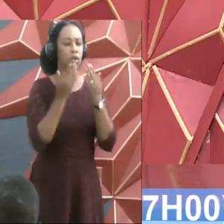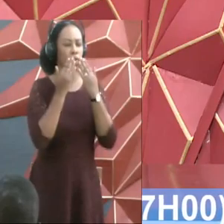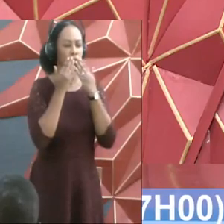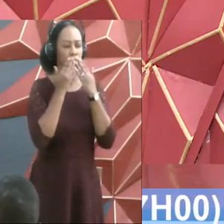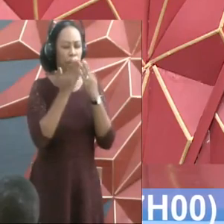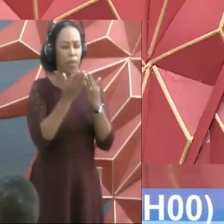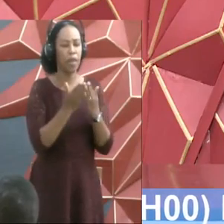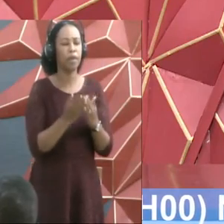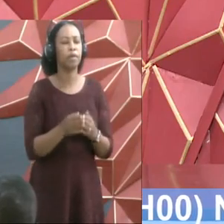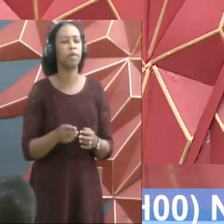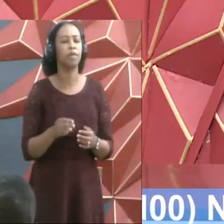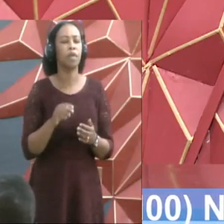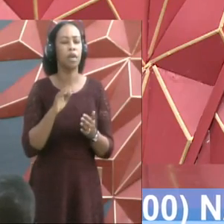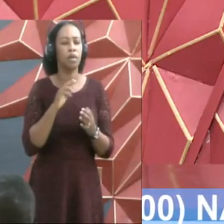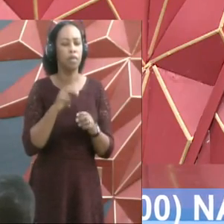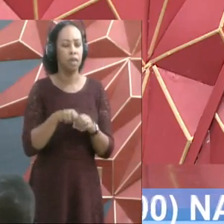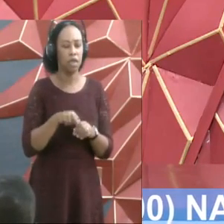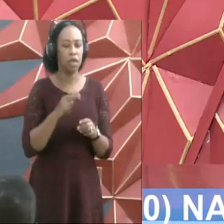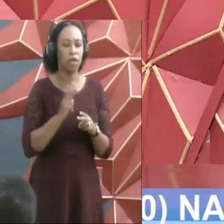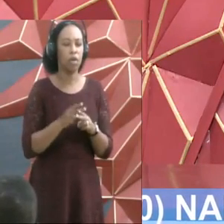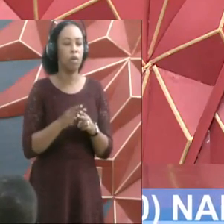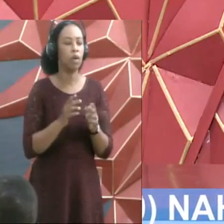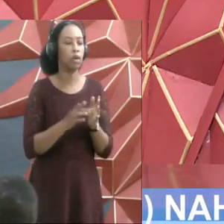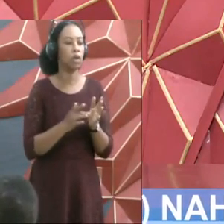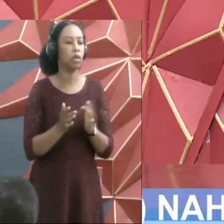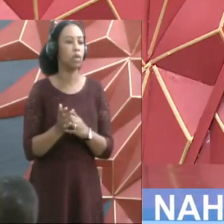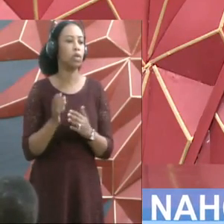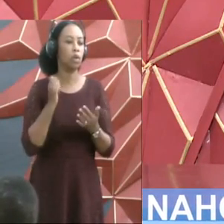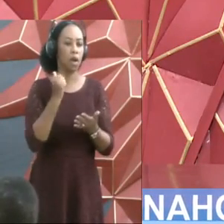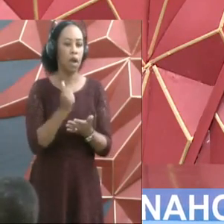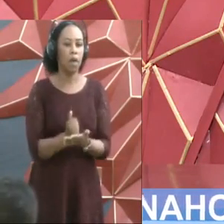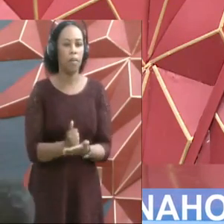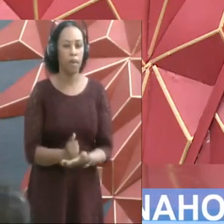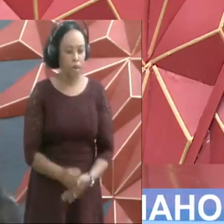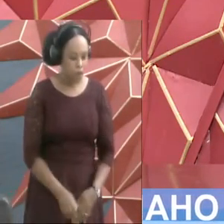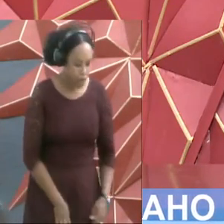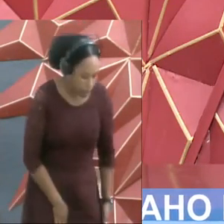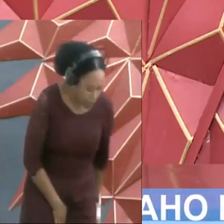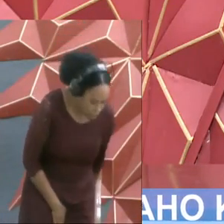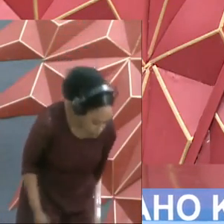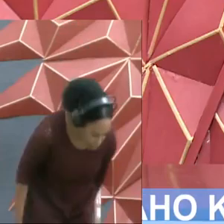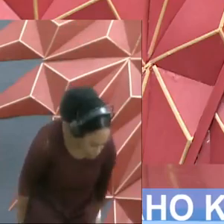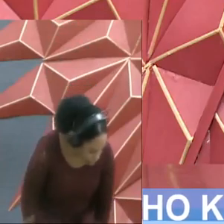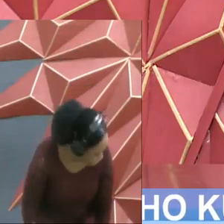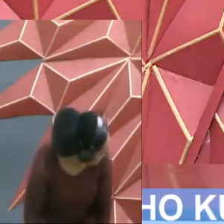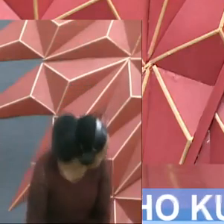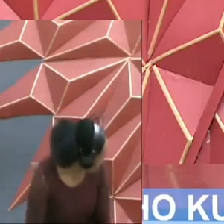ta gloire. Sois avec nous dans toutes choses, dans le nom de Jésus-Christ. Amen.